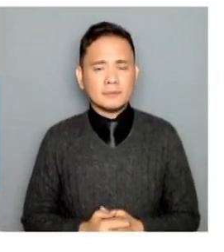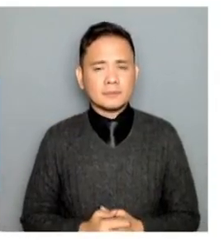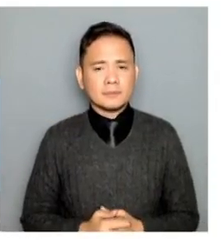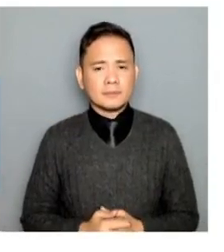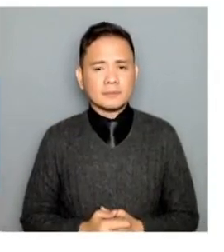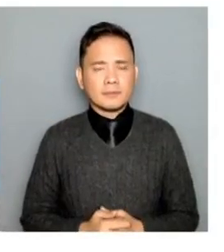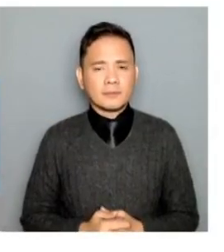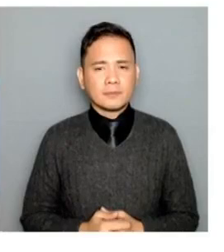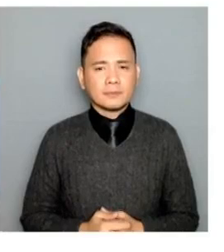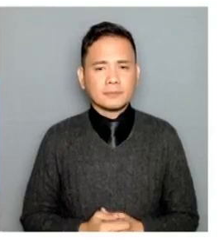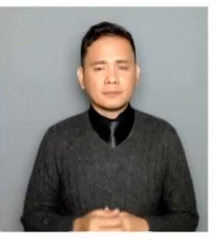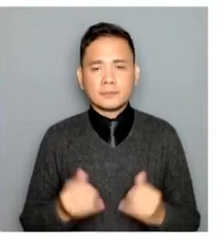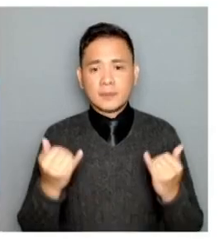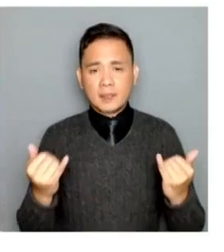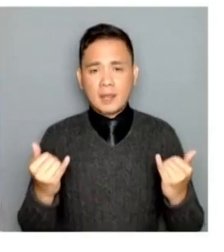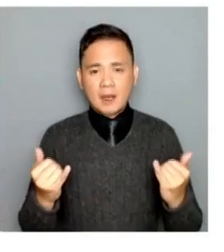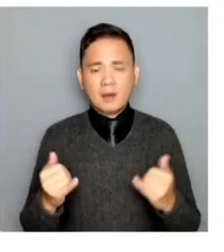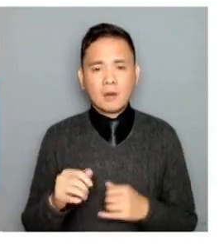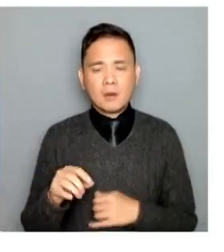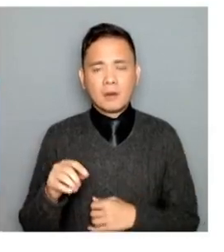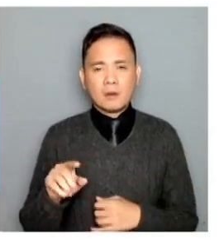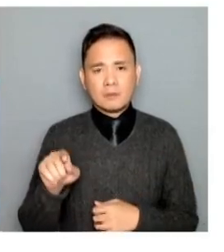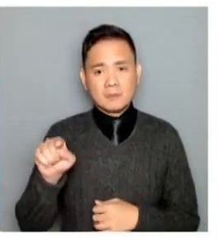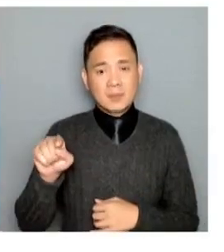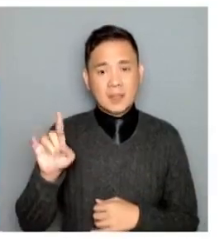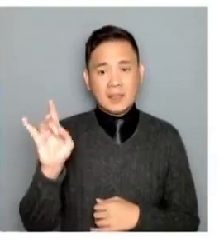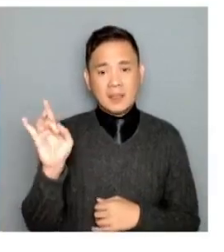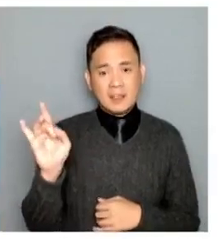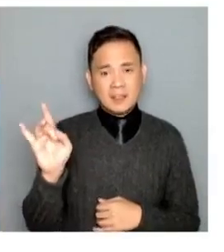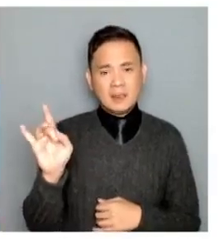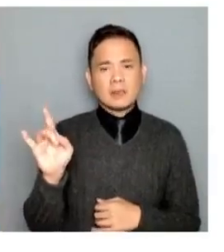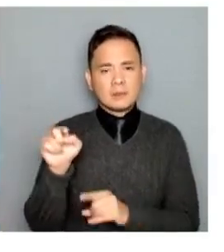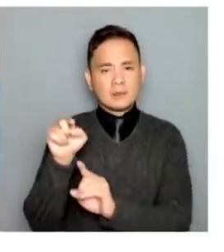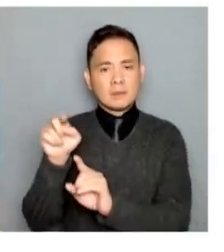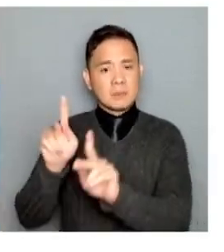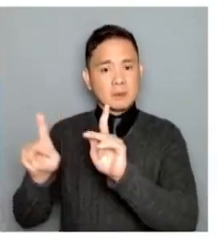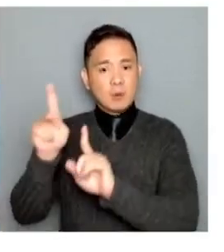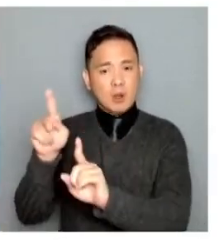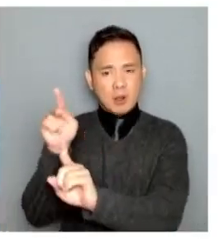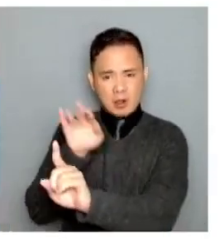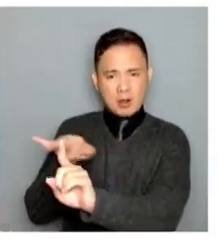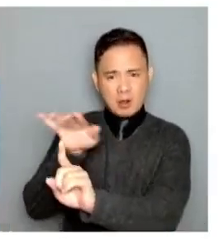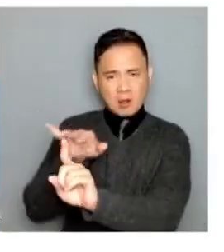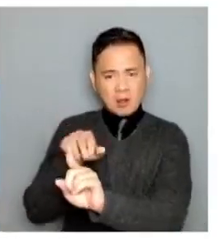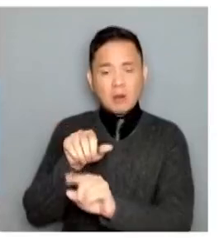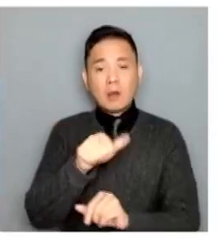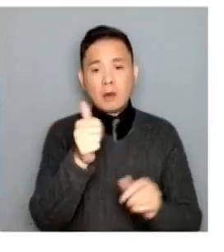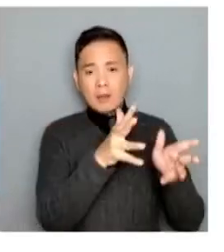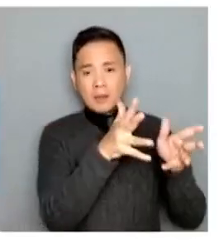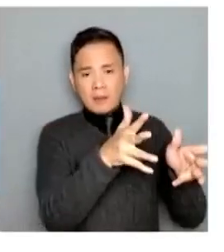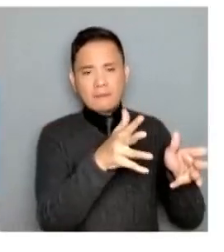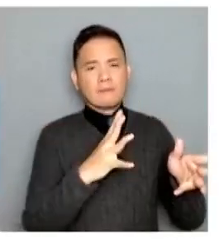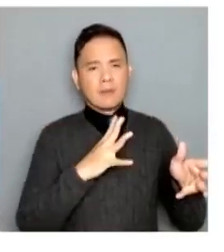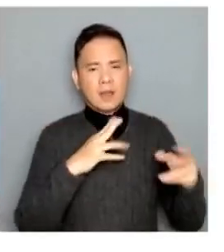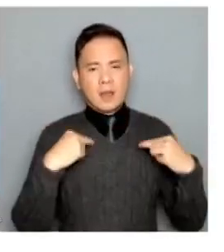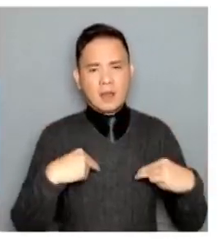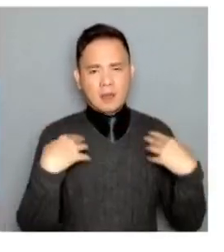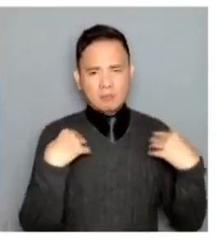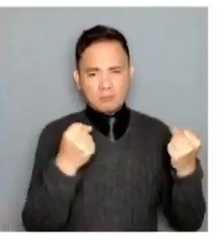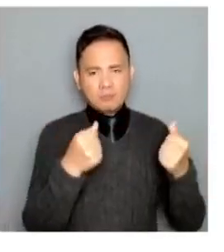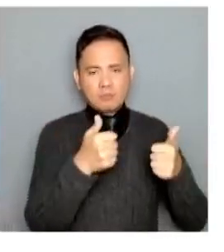Right now po, yung 80 na under pa sila ng observation, yung the rest po okay na sila. Mm-hmm. Stable naman